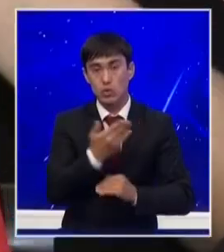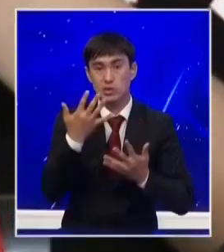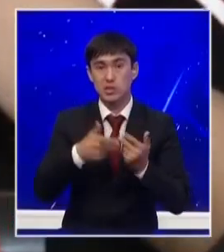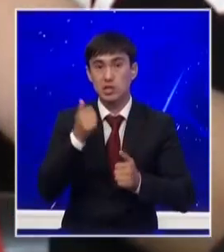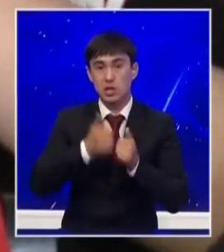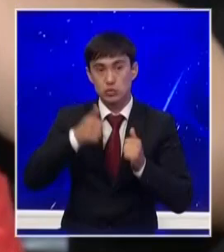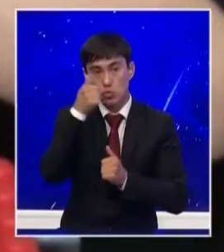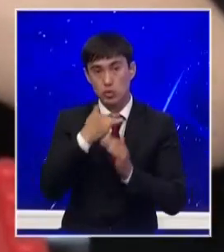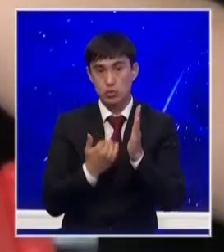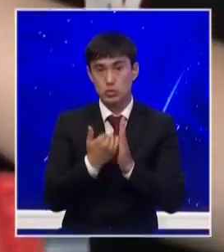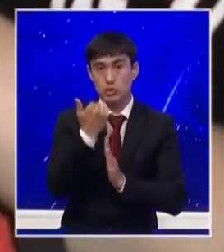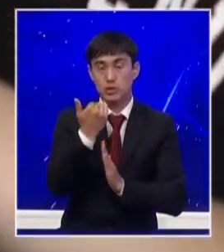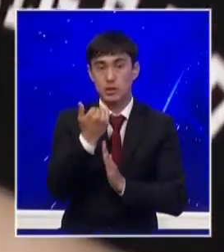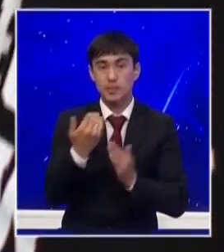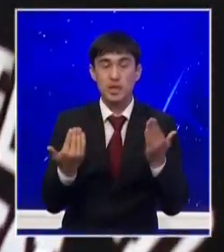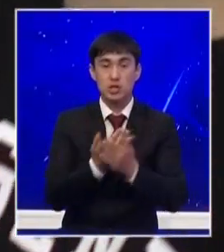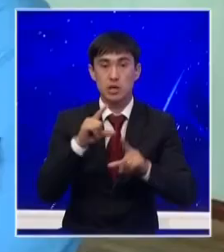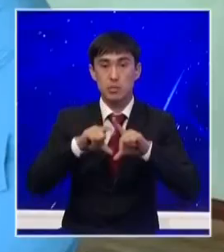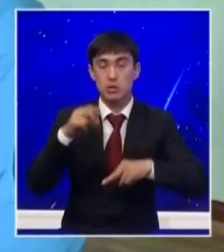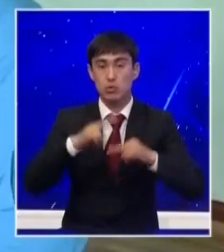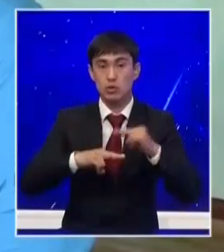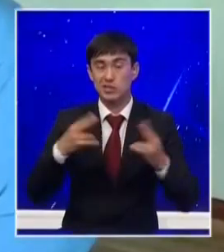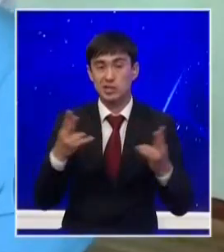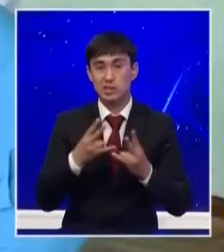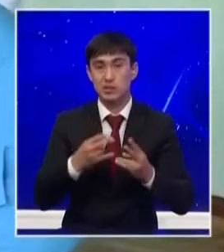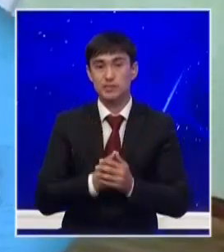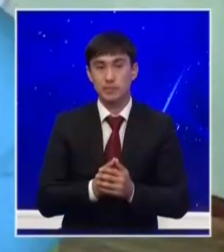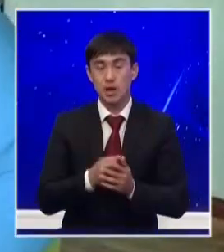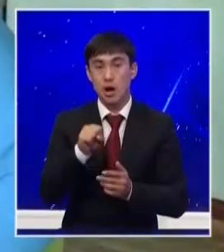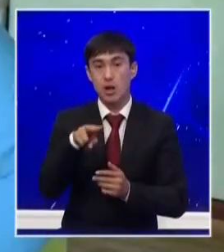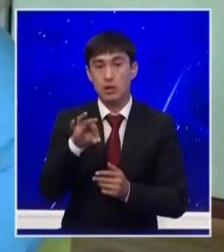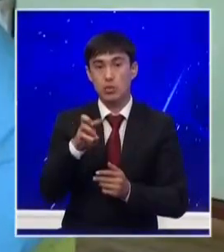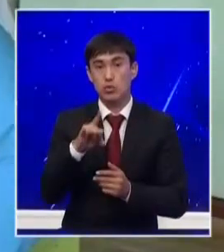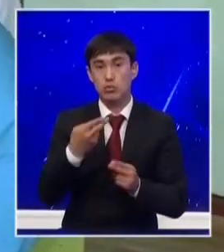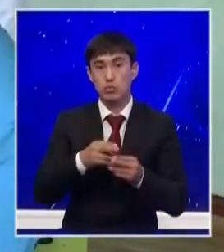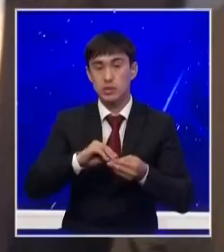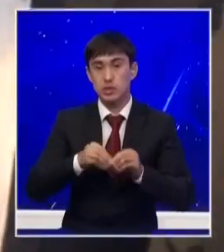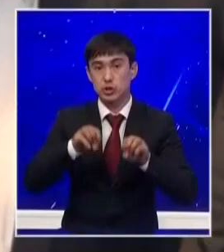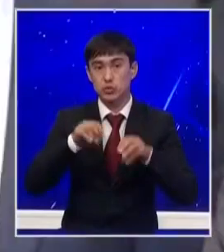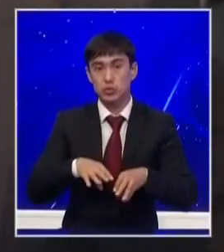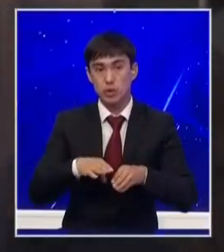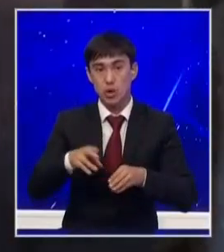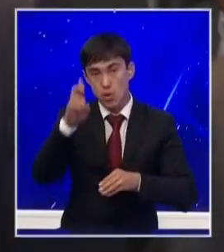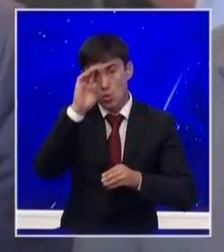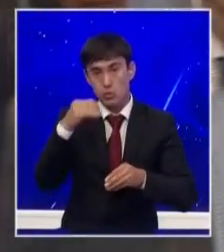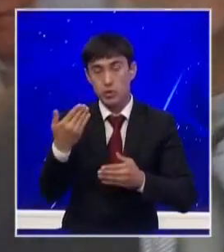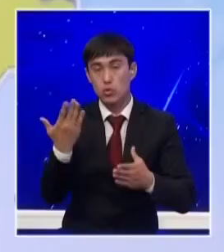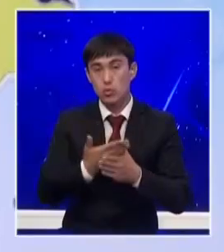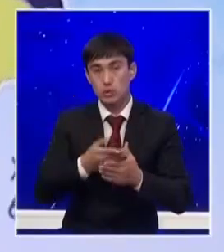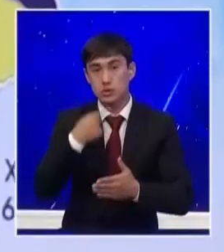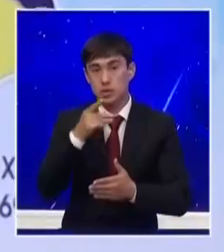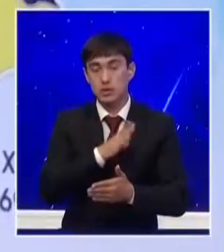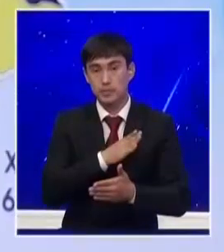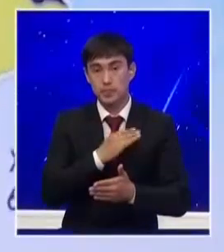жылдан жылға өсіп келе жатқандықтан жаңа мектеп құрылысы қажеттігі сөз болды. Алтай Көлгінов бұл мәселенің шешілуіне үкімет тарапынан көмектесті сетіндігін